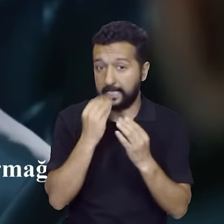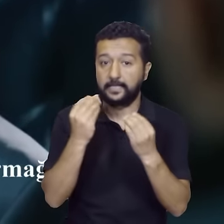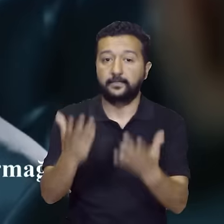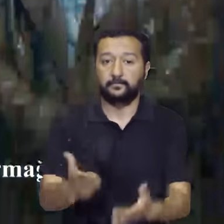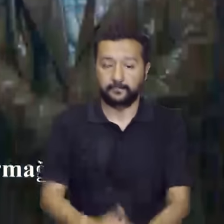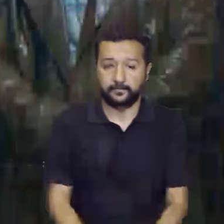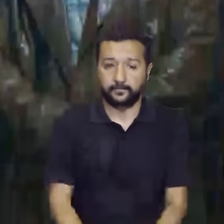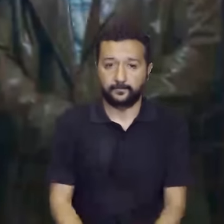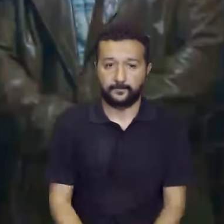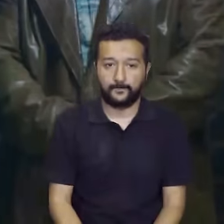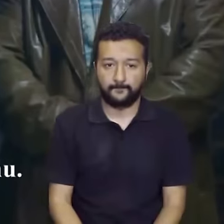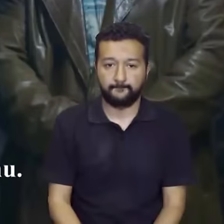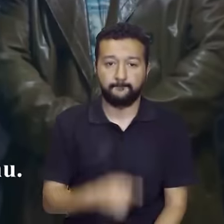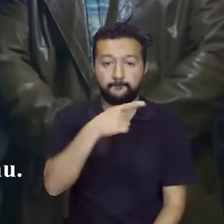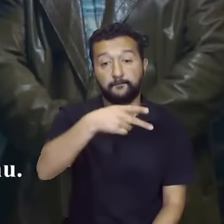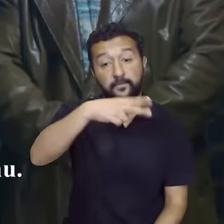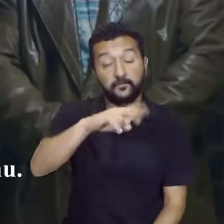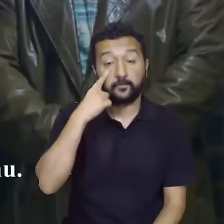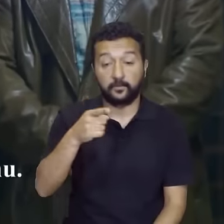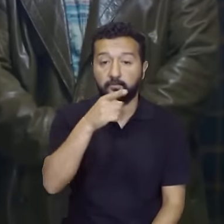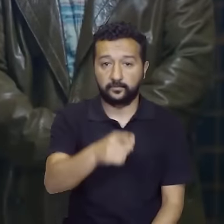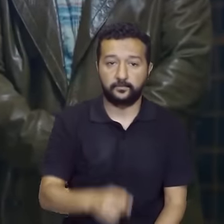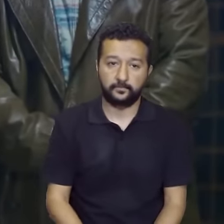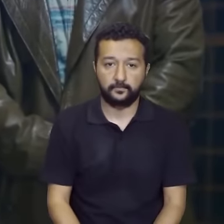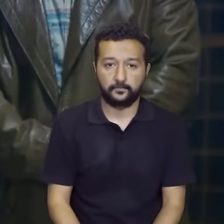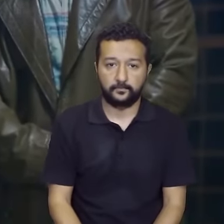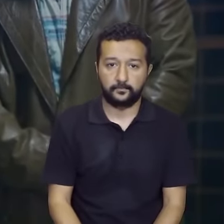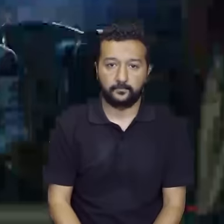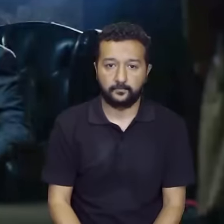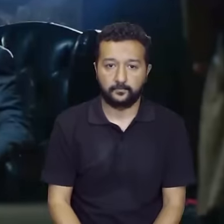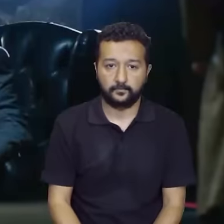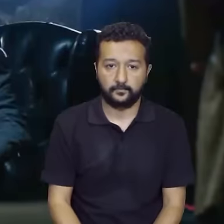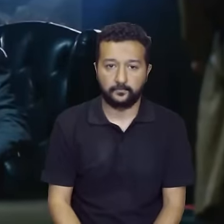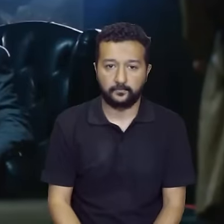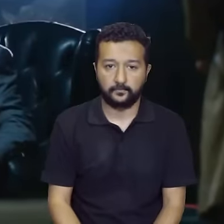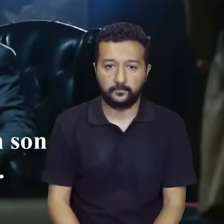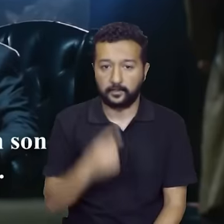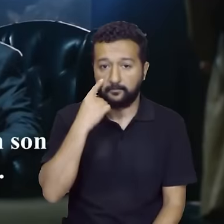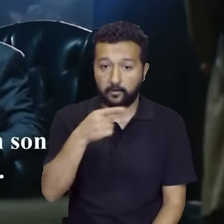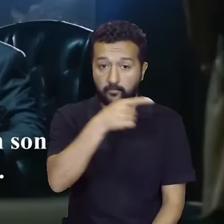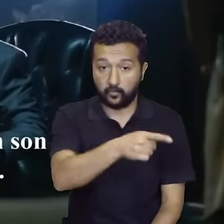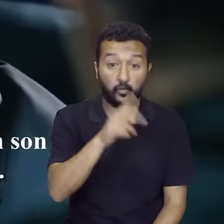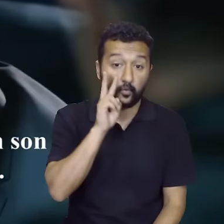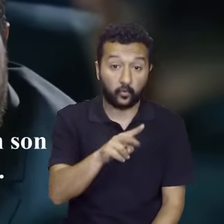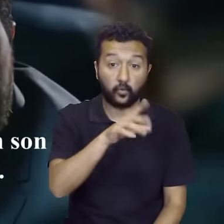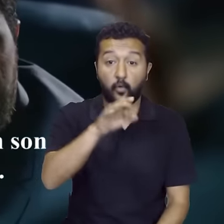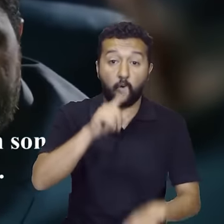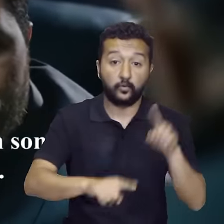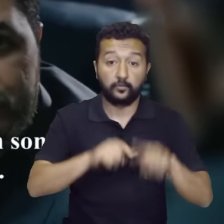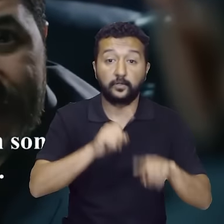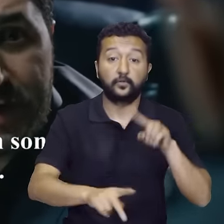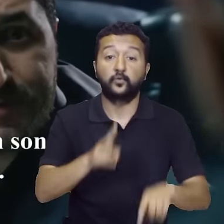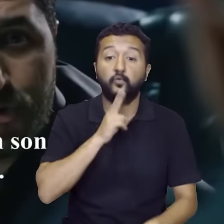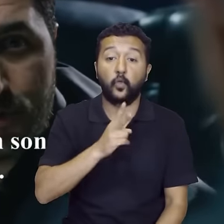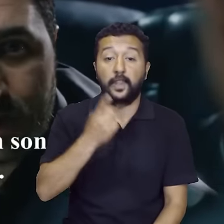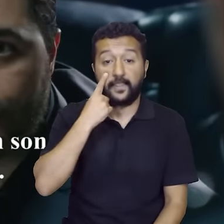armağan etmiş. Oğlum çevir bakayım şuna. Tablonun arkası altını gösterdi. Bak burada gördüğün Osmanlı'nın